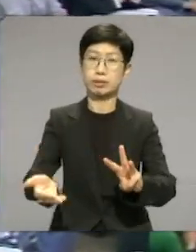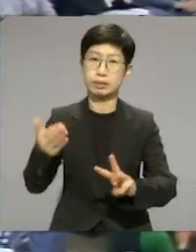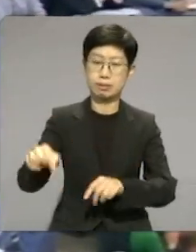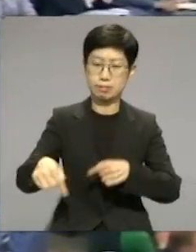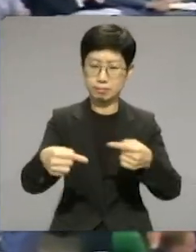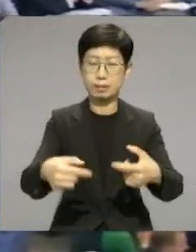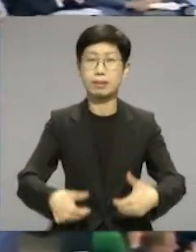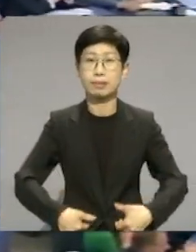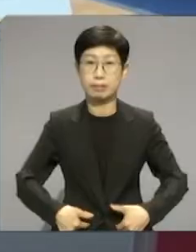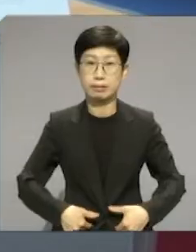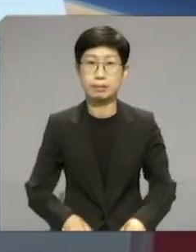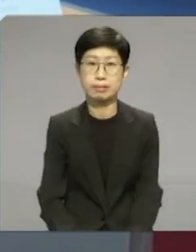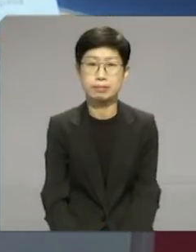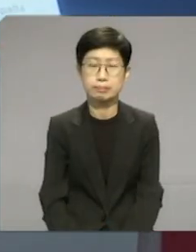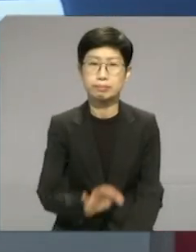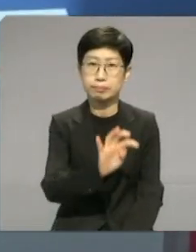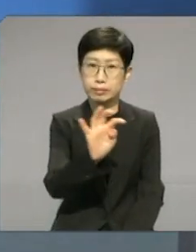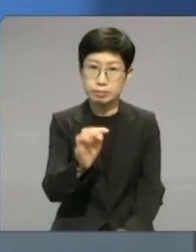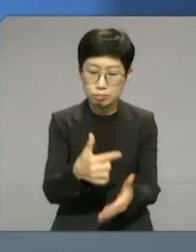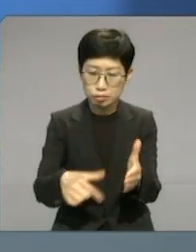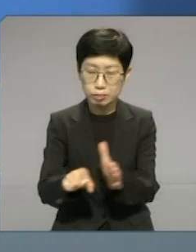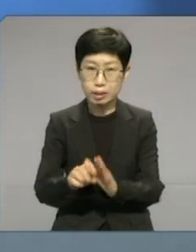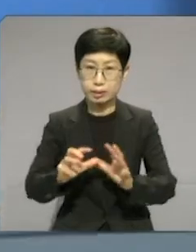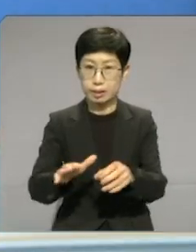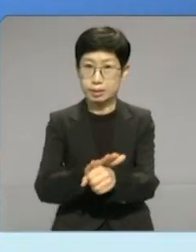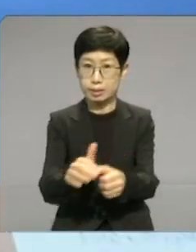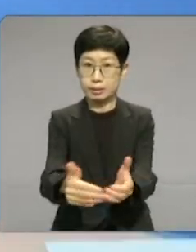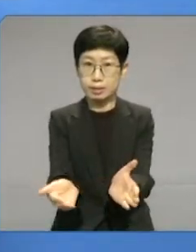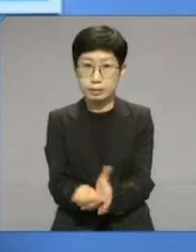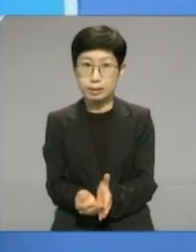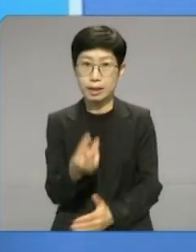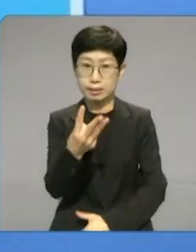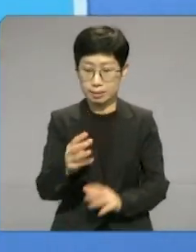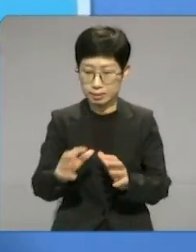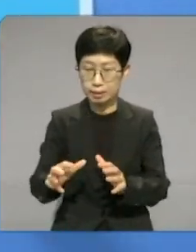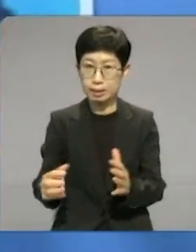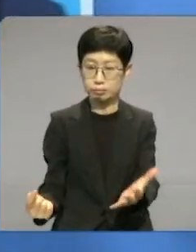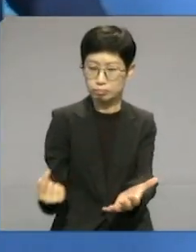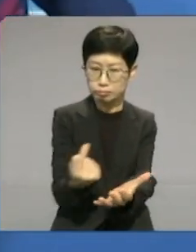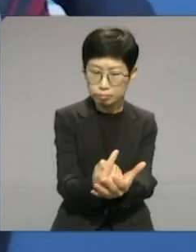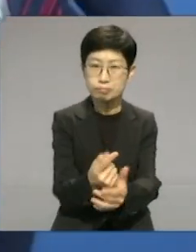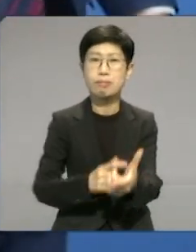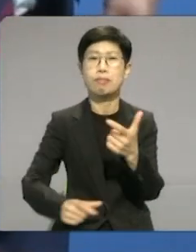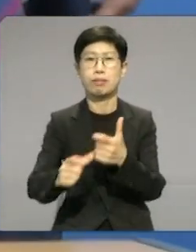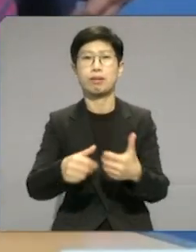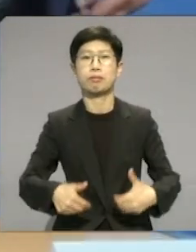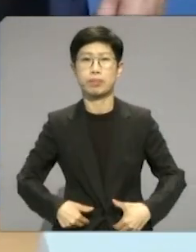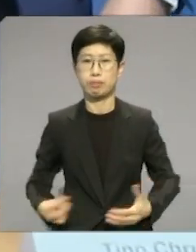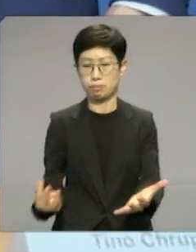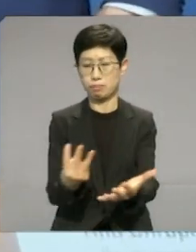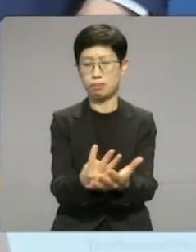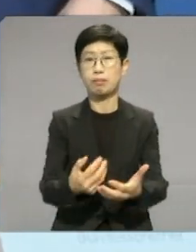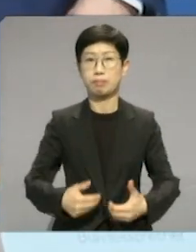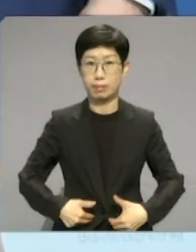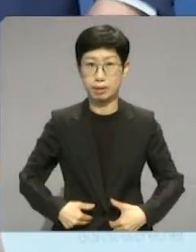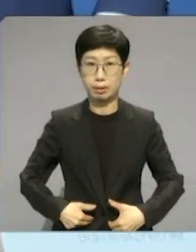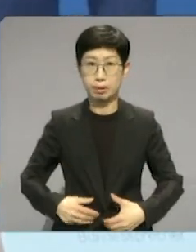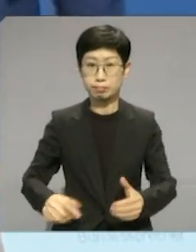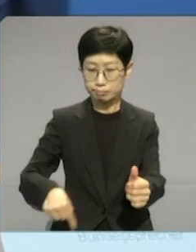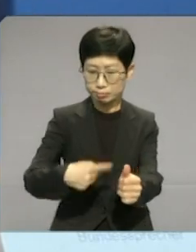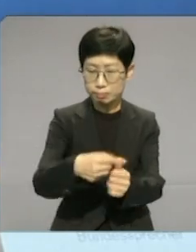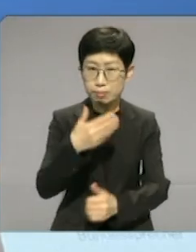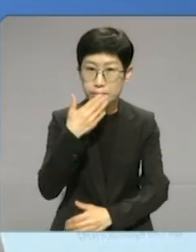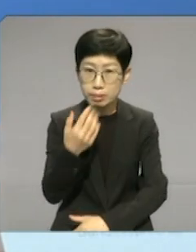합니다. 유럽을 위한 애국자는 세계 국가의 참여가 더 필요한 셈. 우선 합류 가능성이 가장